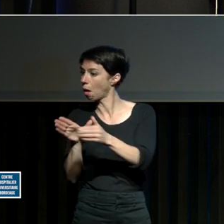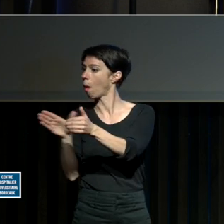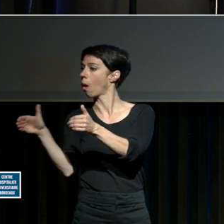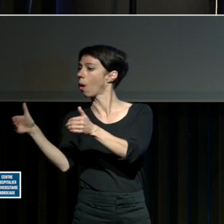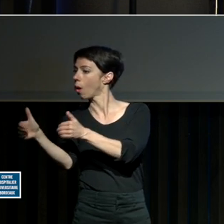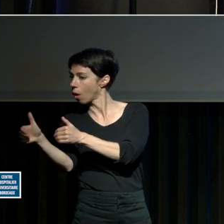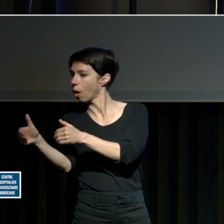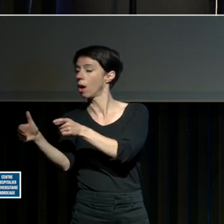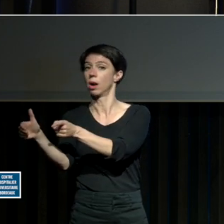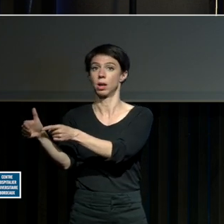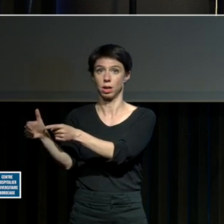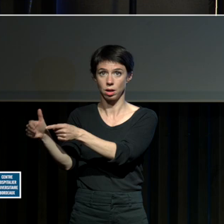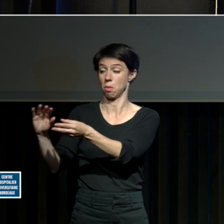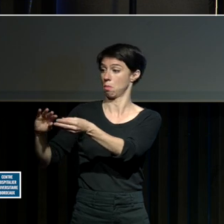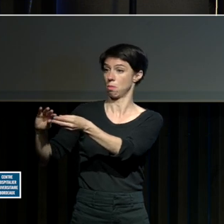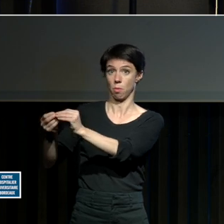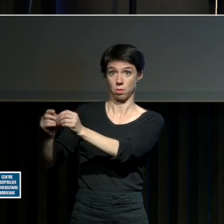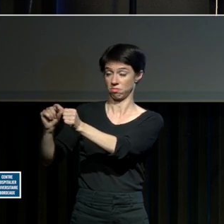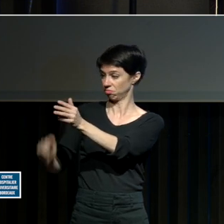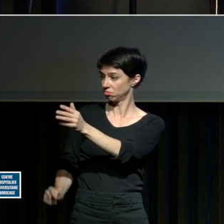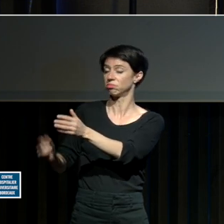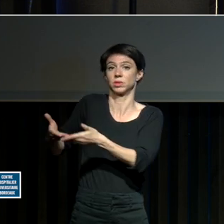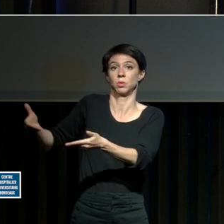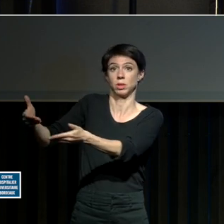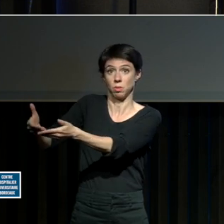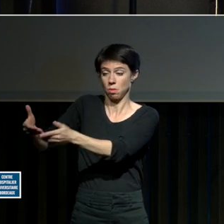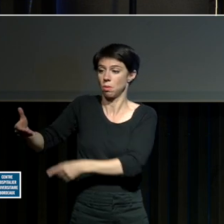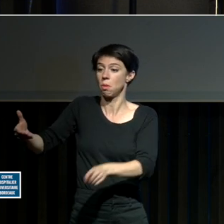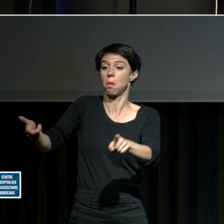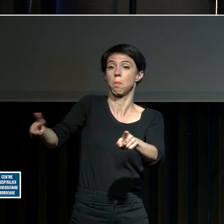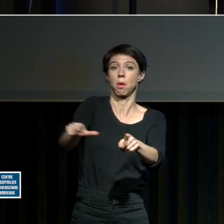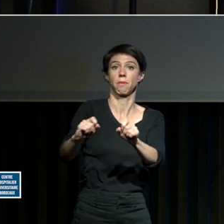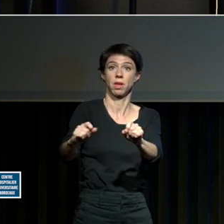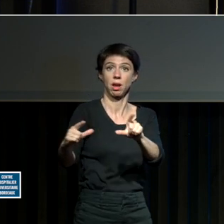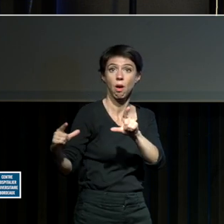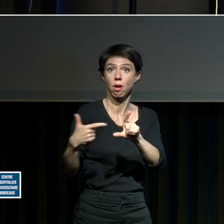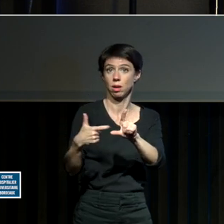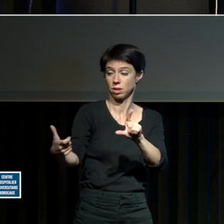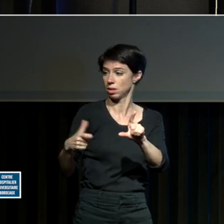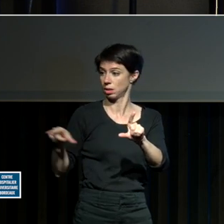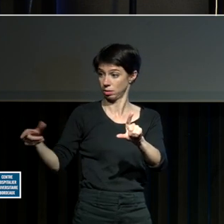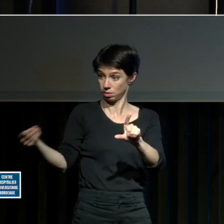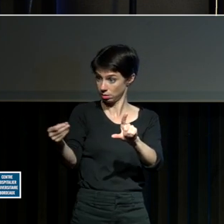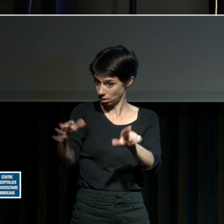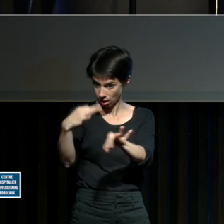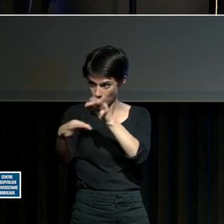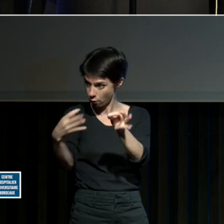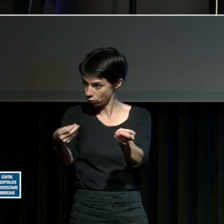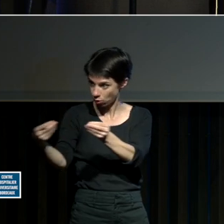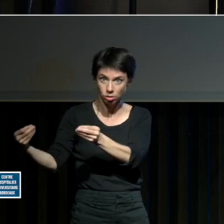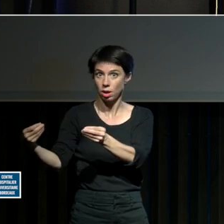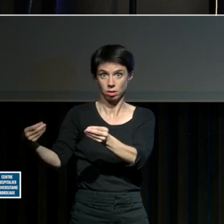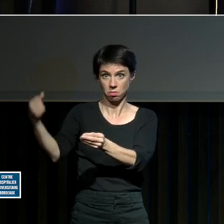un retentissement donc à nouveau global sur l'adolescent avec une aggravation de la dépression et plus d'échecs